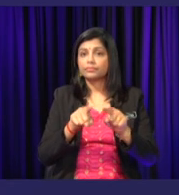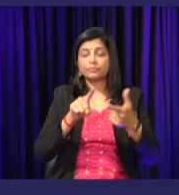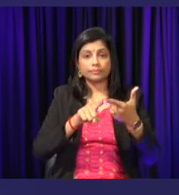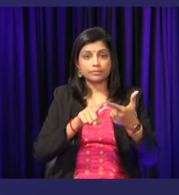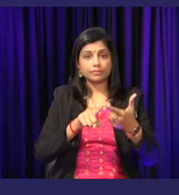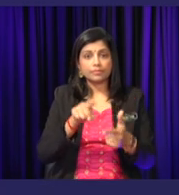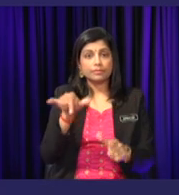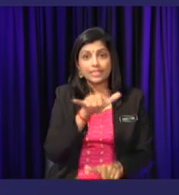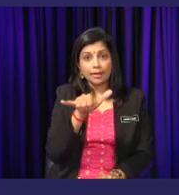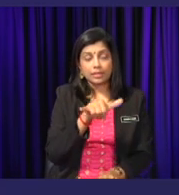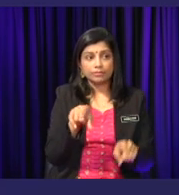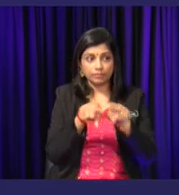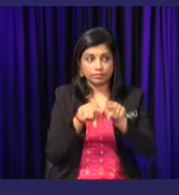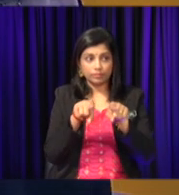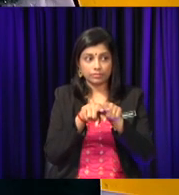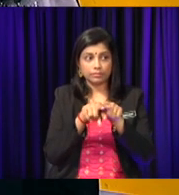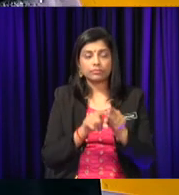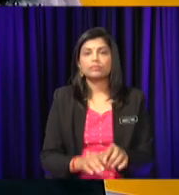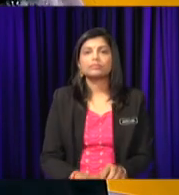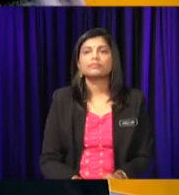kita tutuplah setelah ini